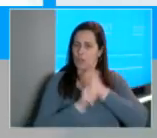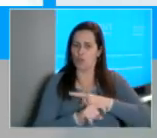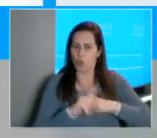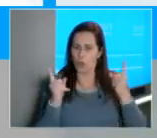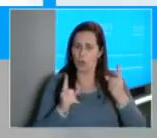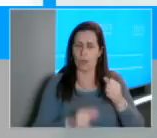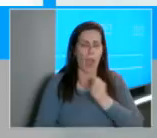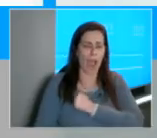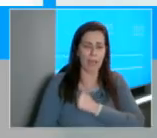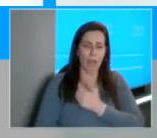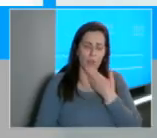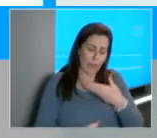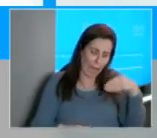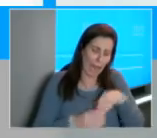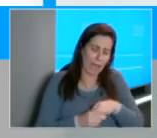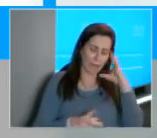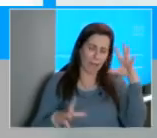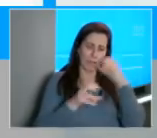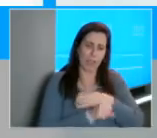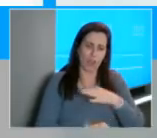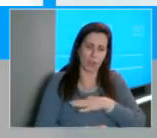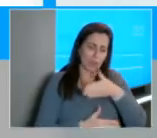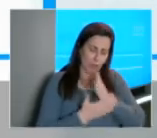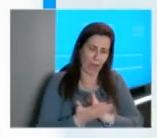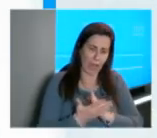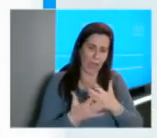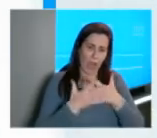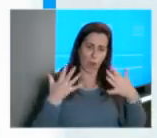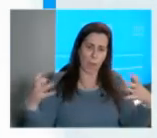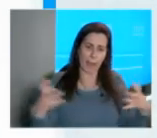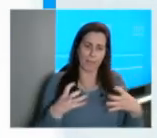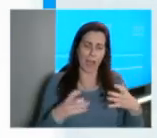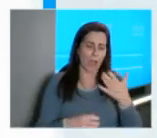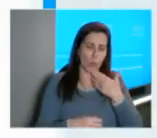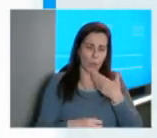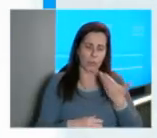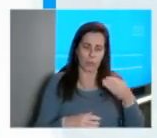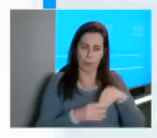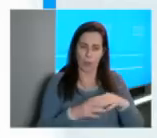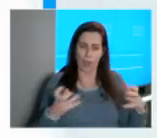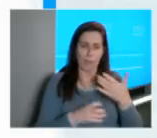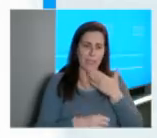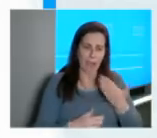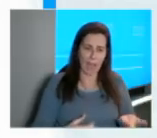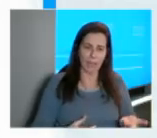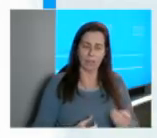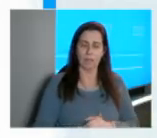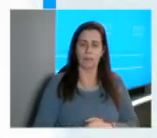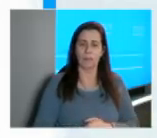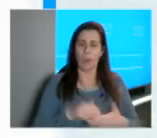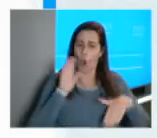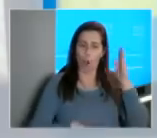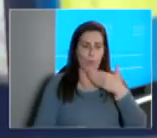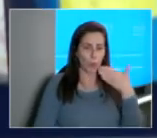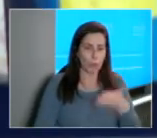עולם, והדת היהודית היא חלק מהשקפות העולם של חלק ניכר מהחברה היהודית בתוך החברה הישראלית. מרבית